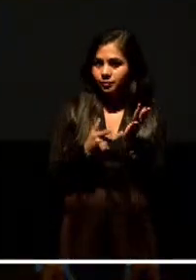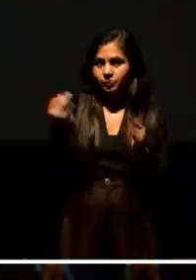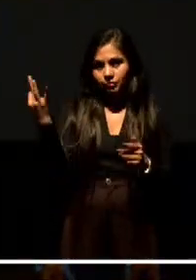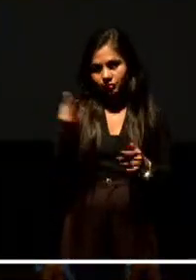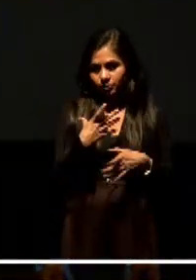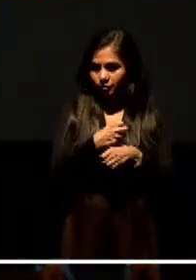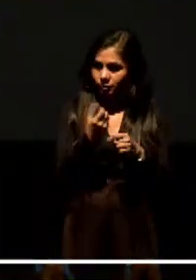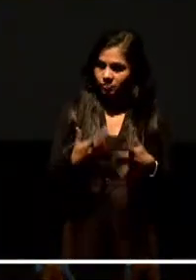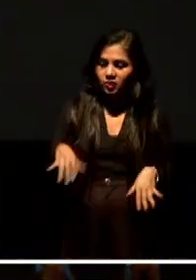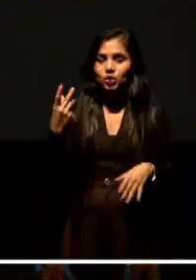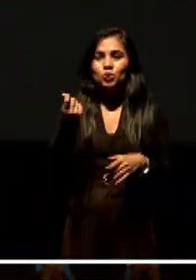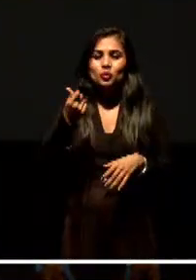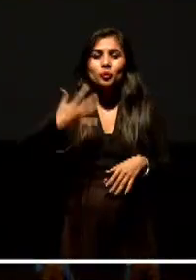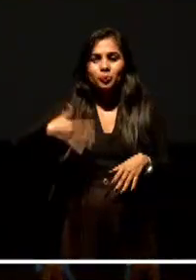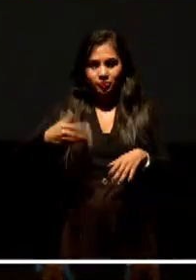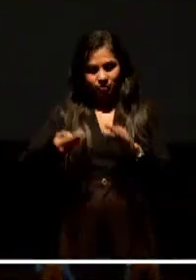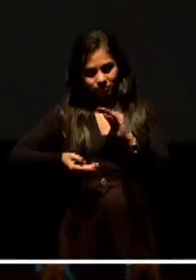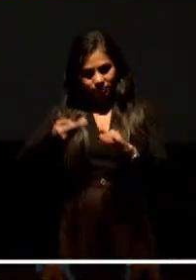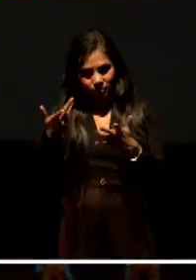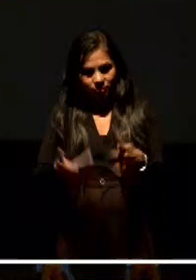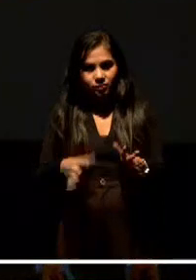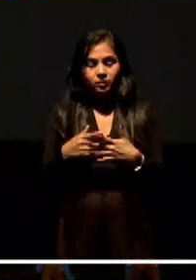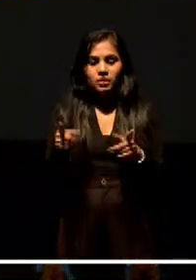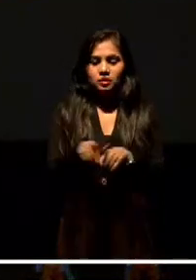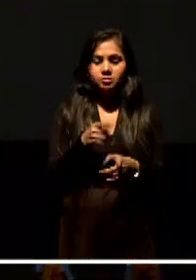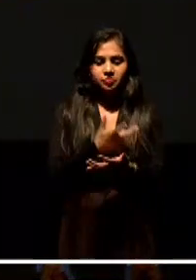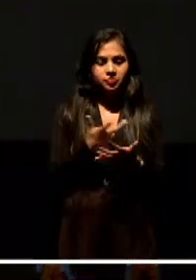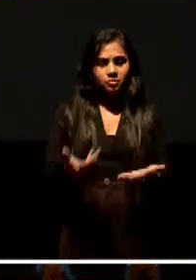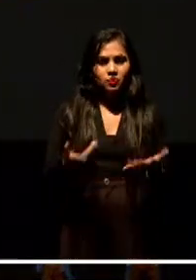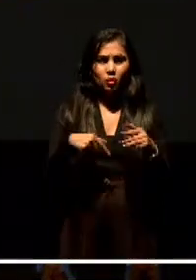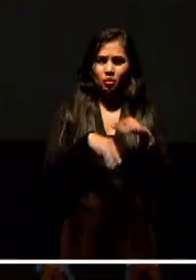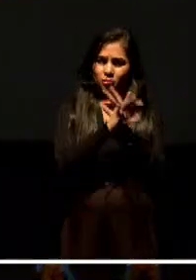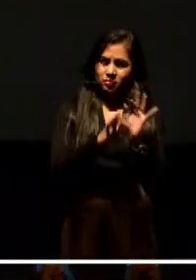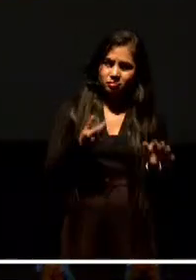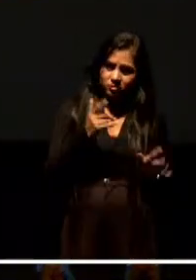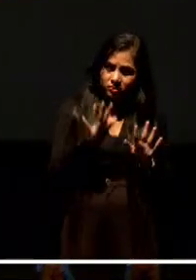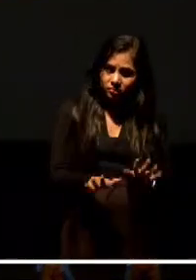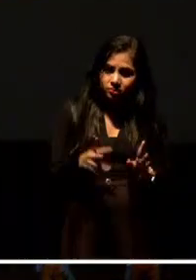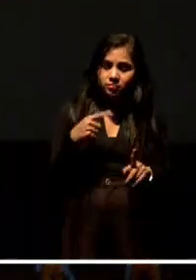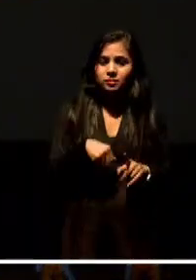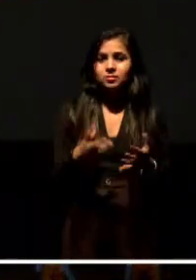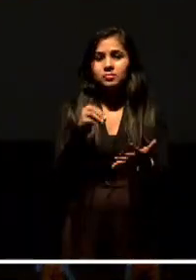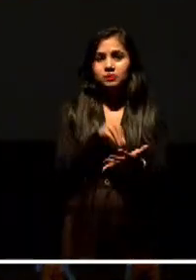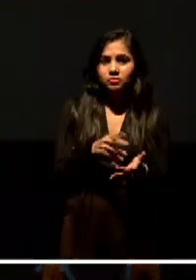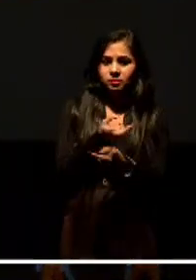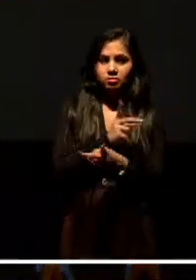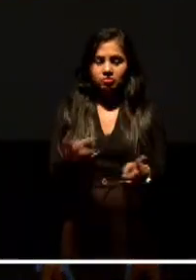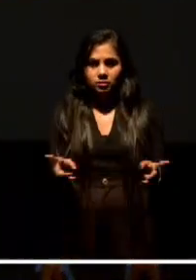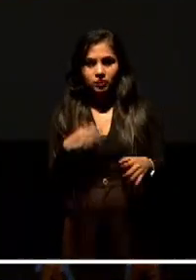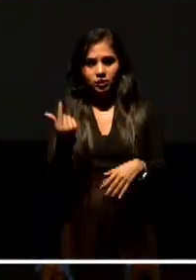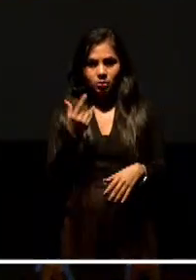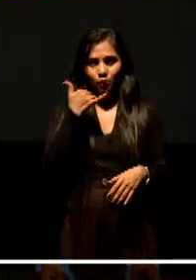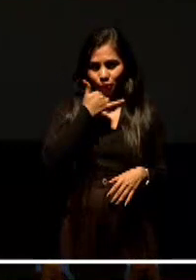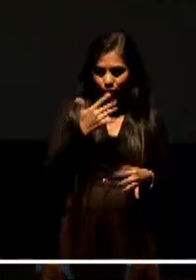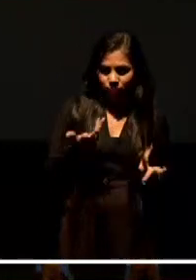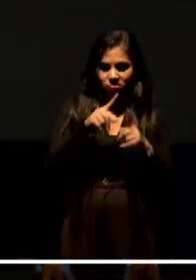उसकी कॉस्ट बढ़ जाती है। यदि उसमें आप जेनरिक प्रोडक्ट, जो प्रोडक्ट ऑलरेडी यूज में है और हम डे टू डे यूज करते हैं, जैसे कि